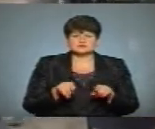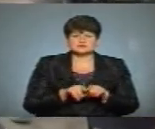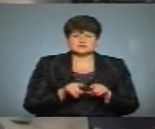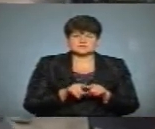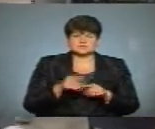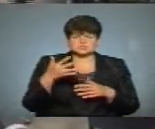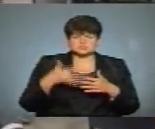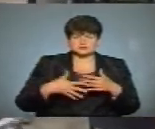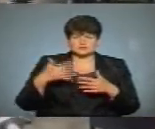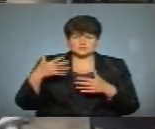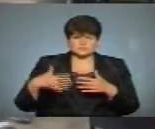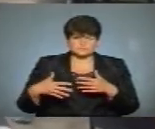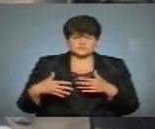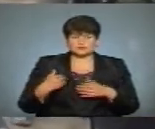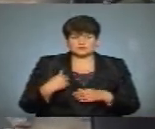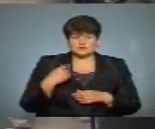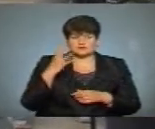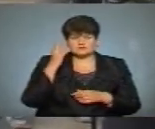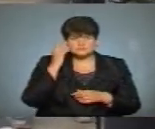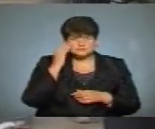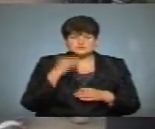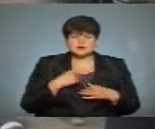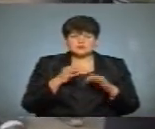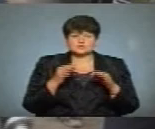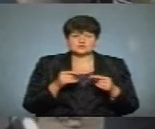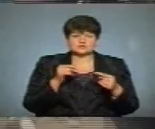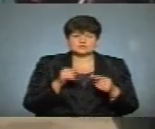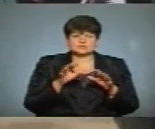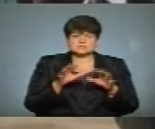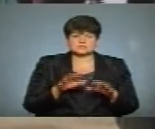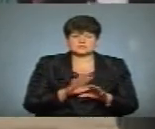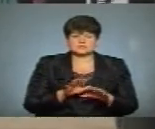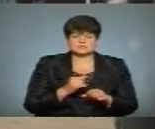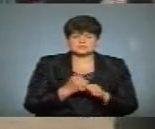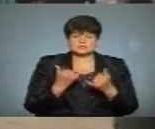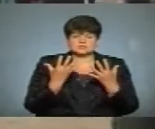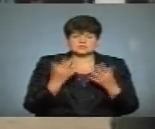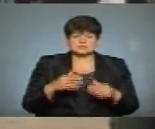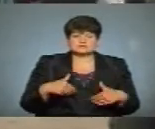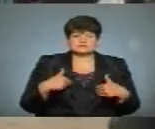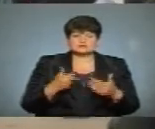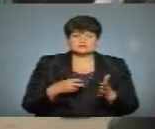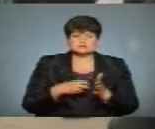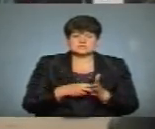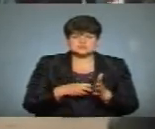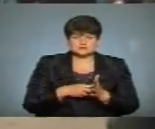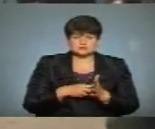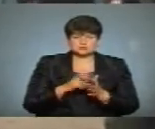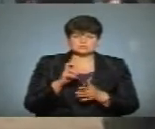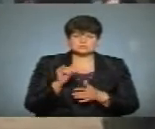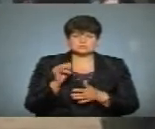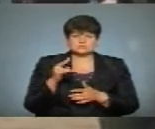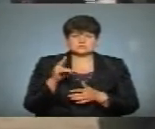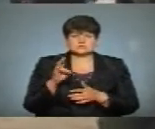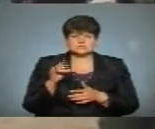шандор. От. І тому я рахую, що я нічого протизаконно не зробив. На сьогоднішній день ми звернулися з листом в Буснівську